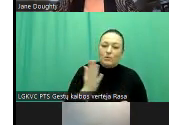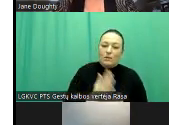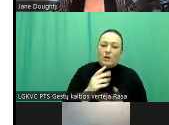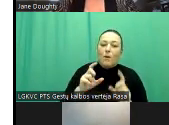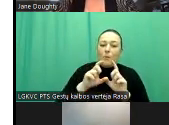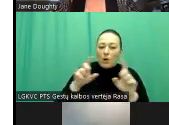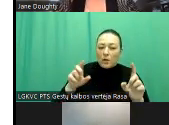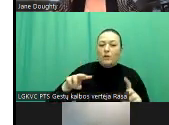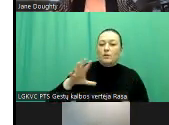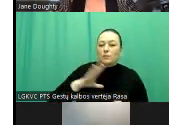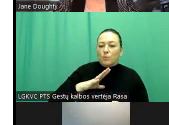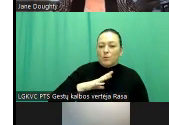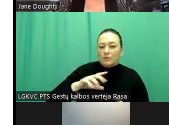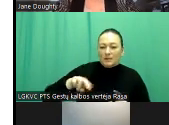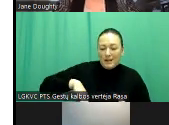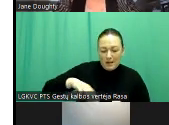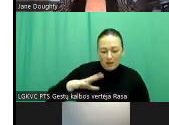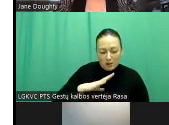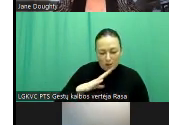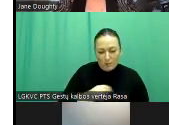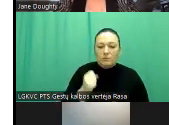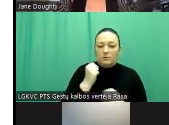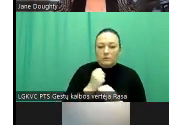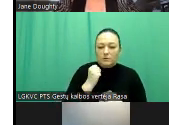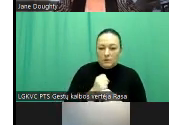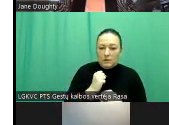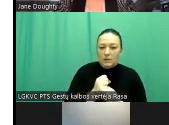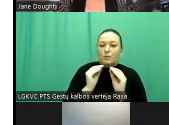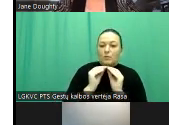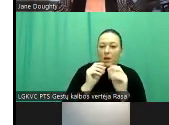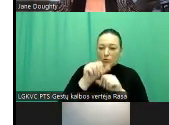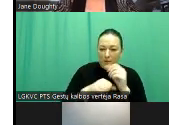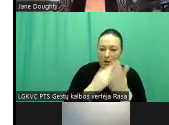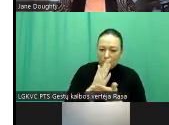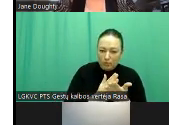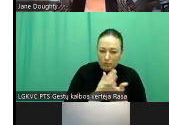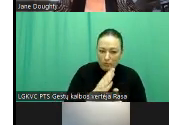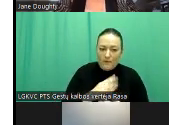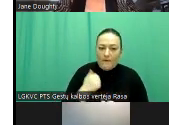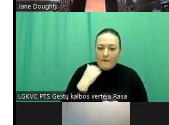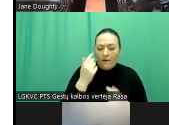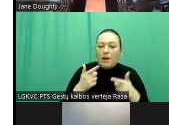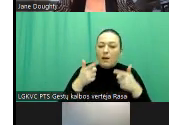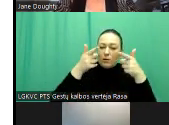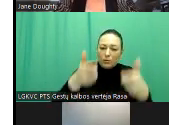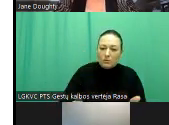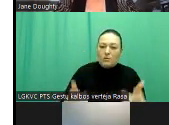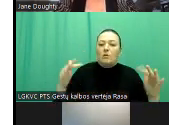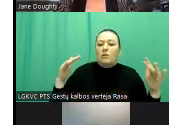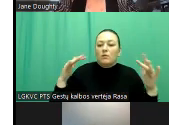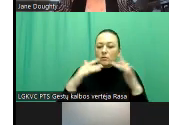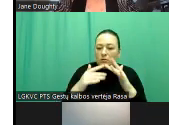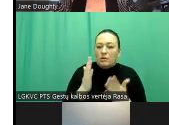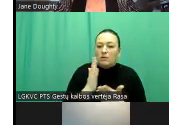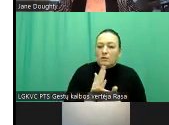mokyklos direktorė, tokį darbą dirbau 10 metų, po to aš įstojau į organizaciją, kurios